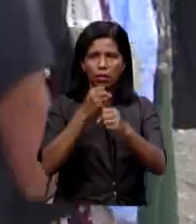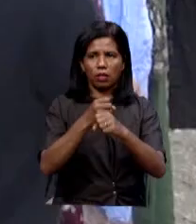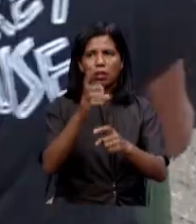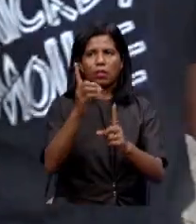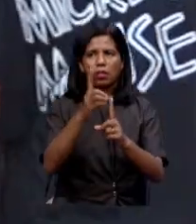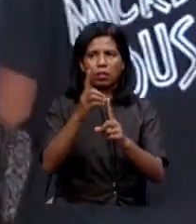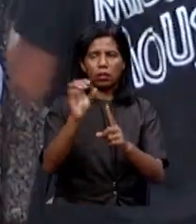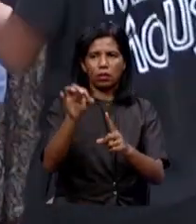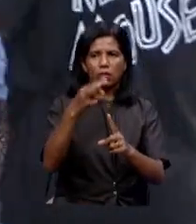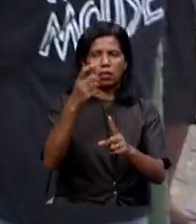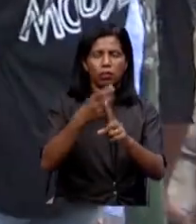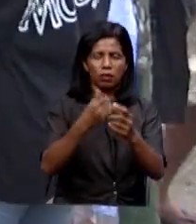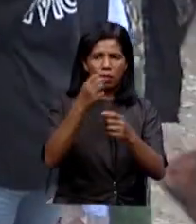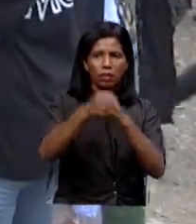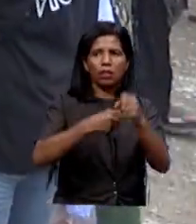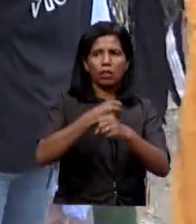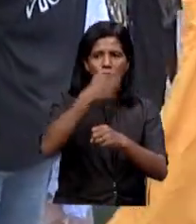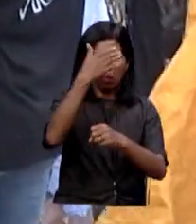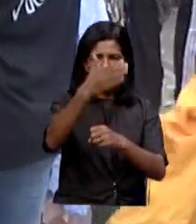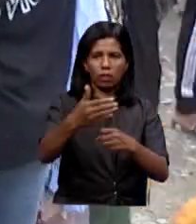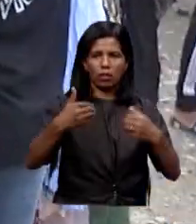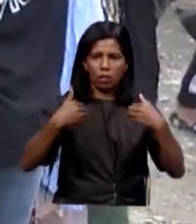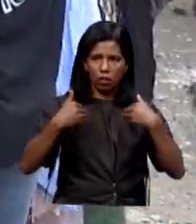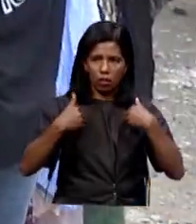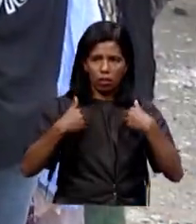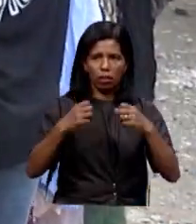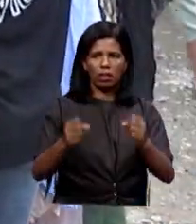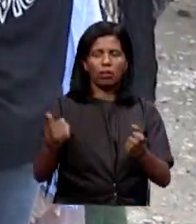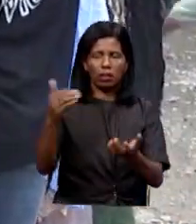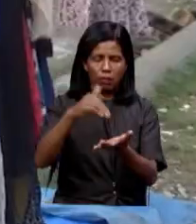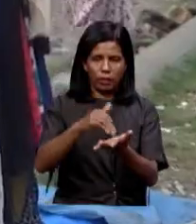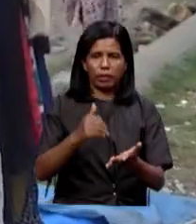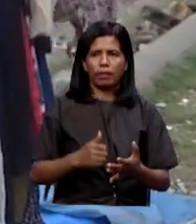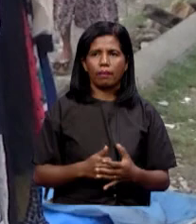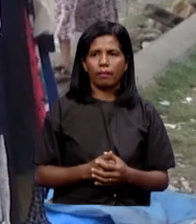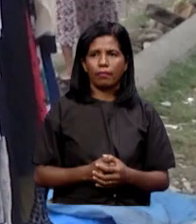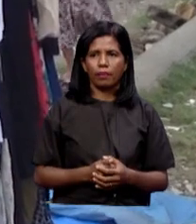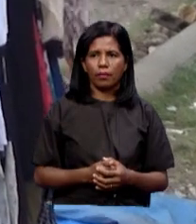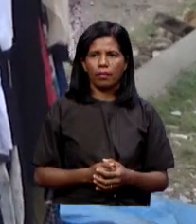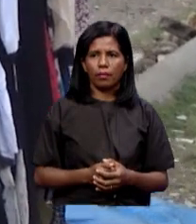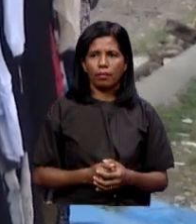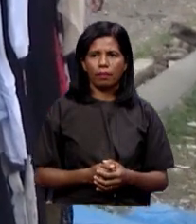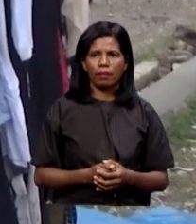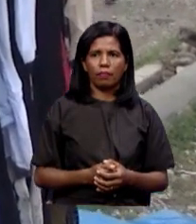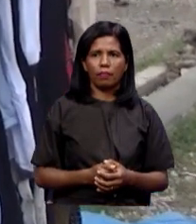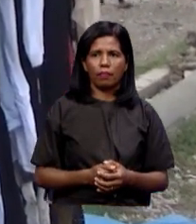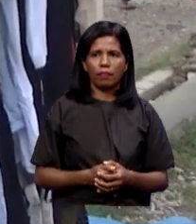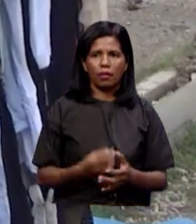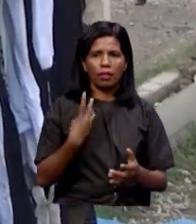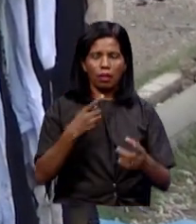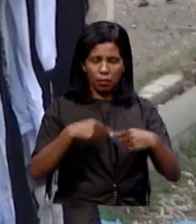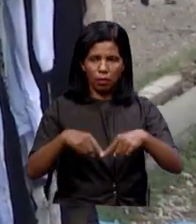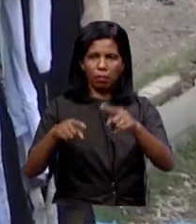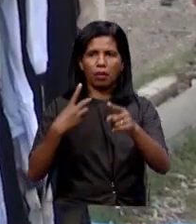san resinan fulan Janeiru tinang oin, no se hia posibil dadi atau estendetan. Tempu barek se haru kami ba, ami ba,